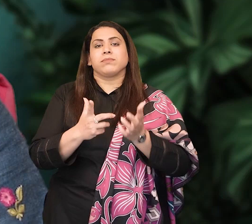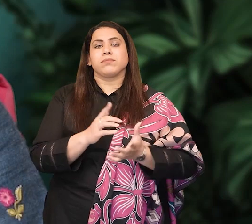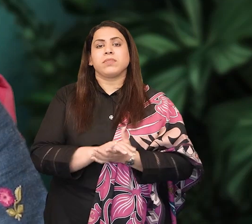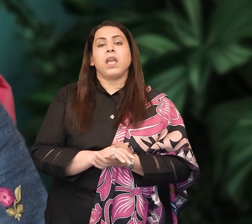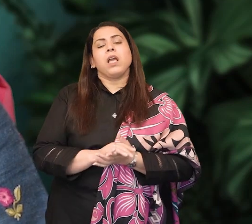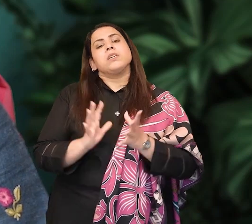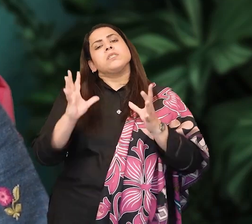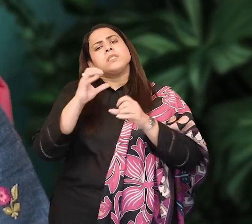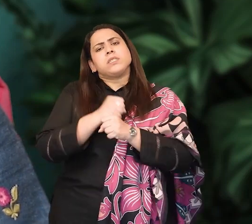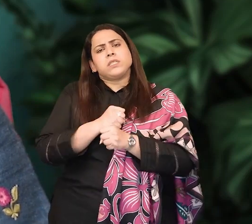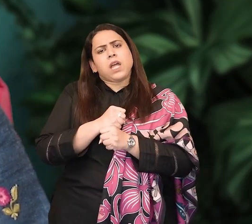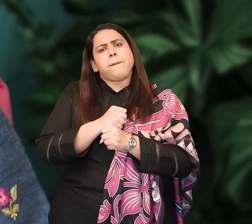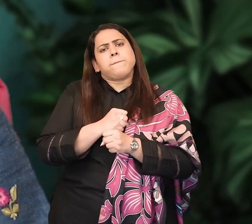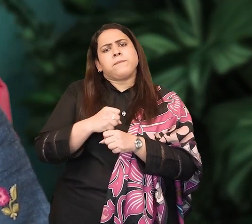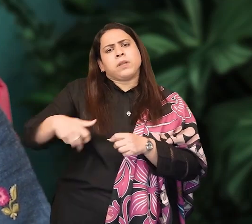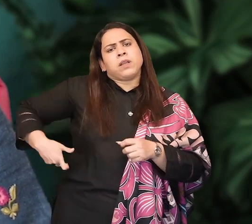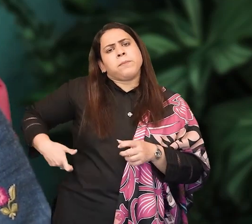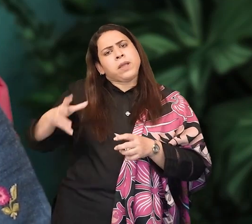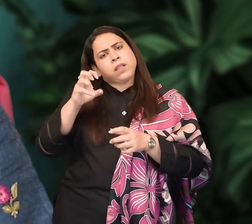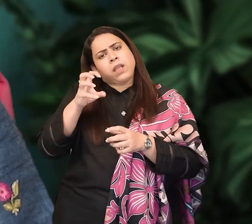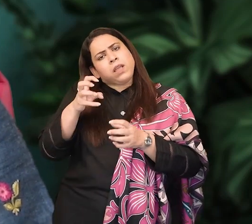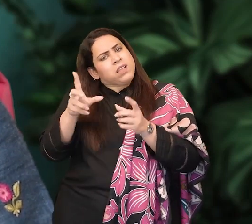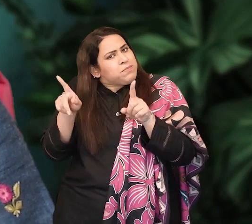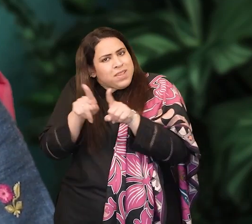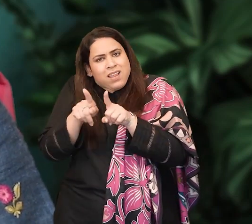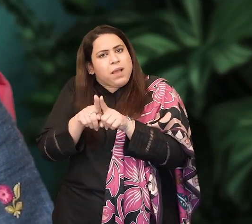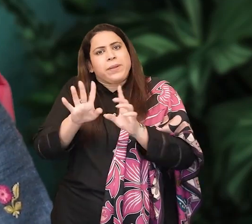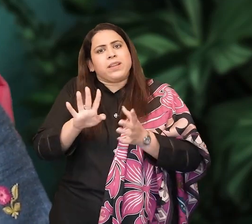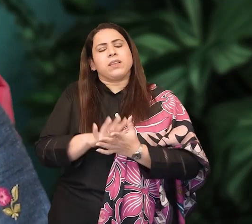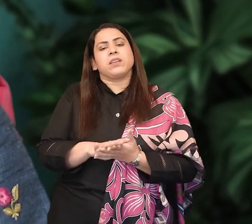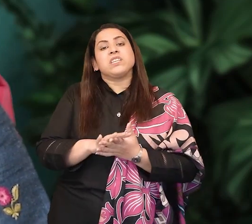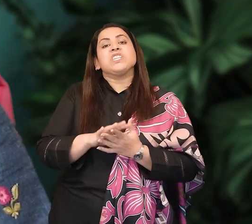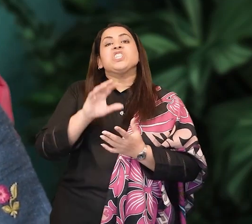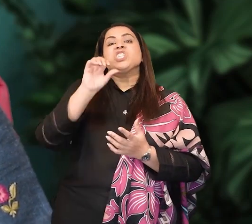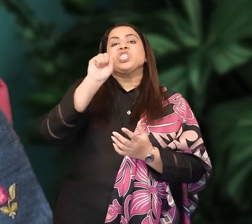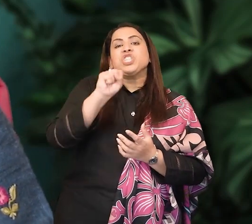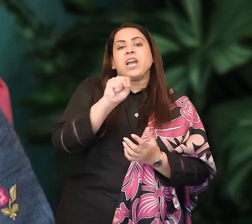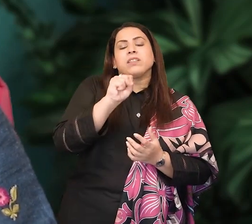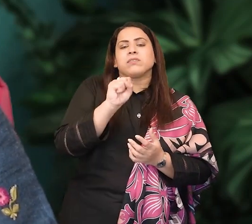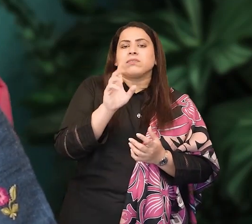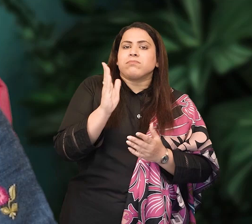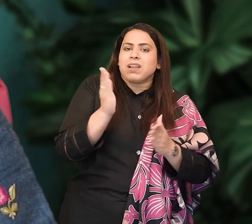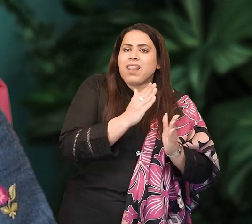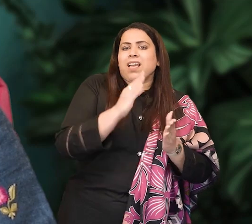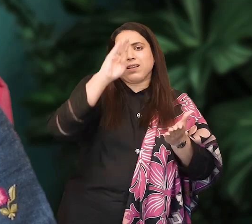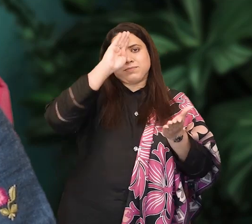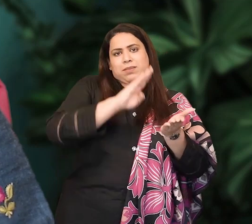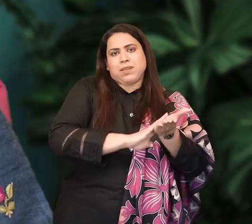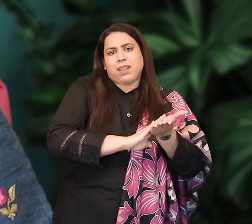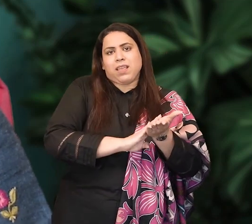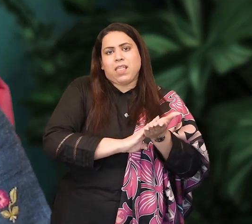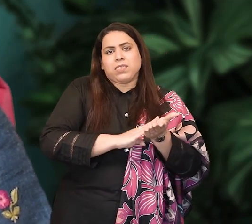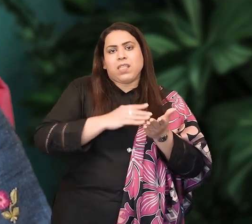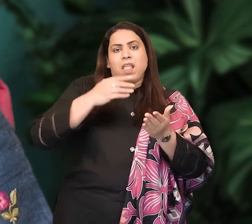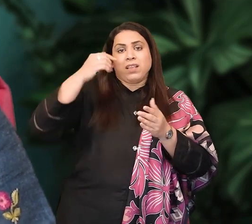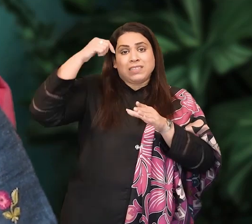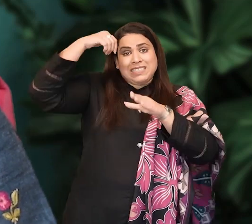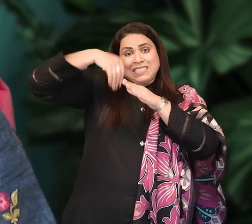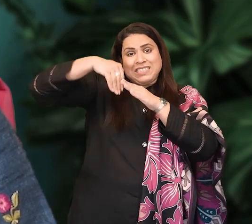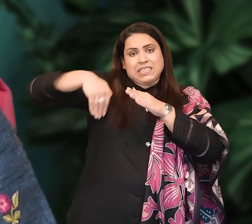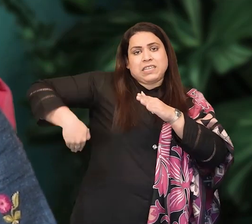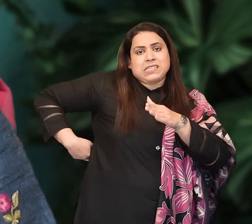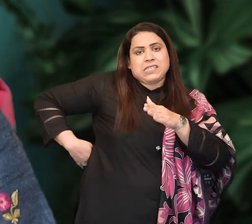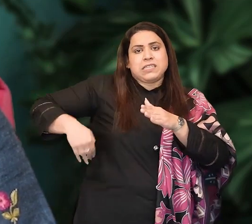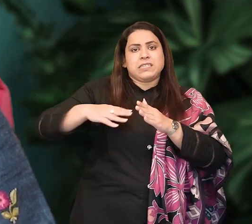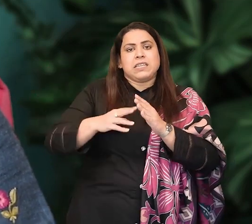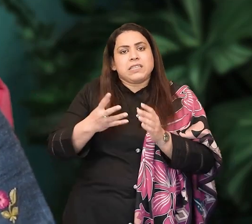कि हर कमर दर्द शियाटिका नहीं होती। शियाटिका एक ऐसी बीमारी है, ऐसी तकलीफ़ है जो कि लोअर बैक से यानी कि कमर के